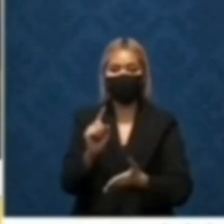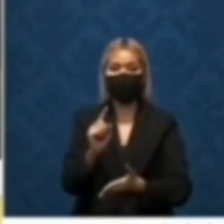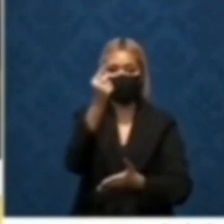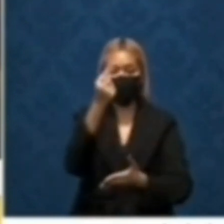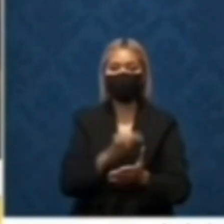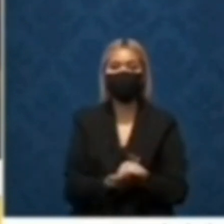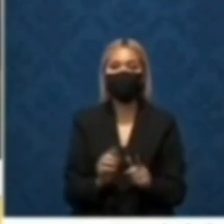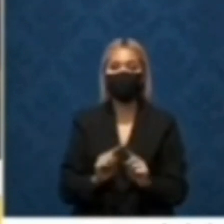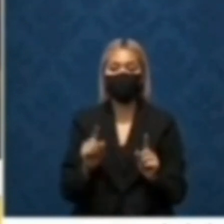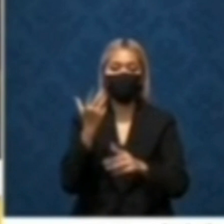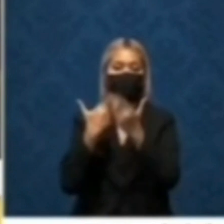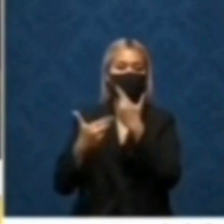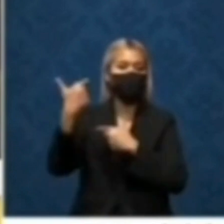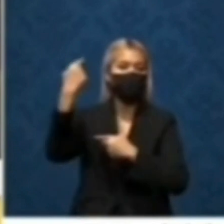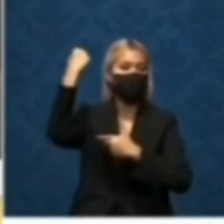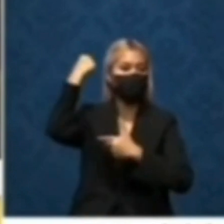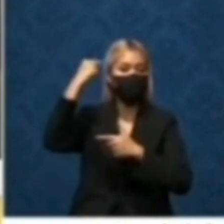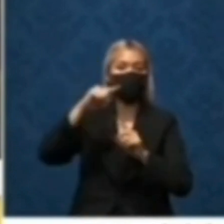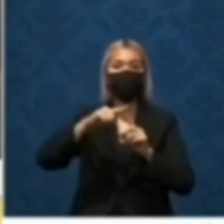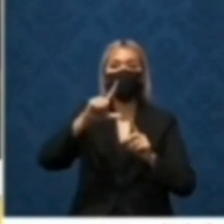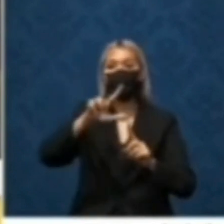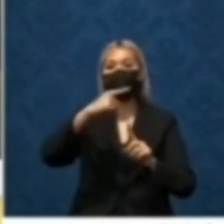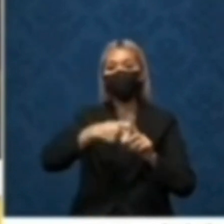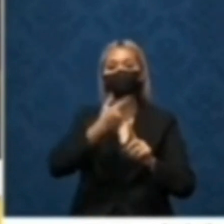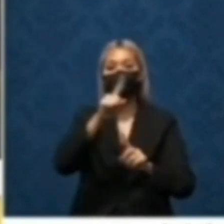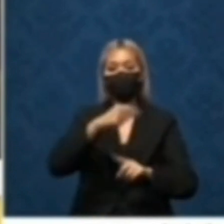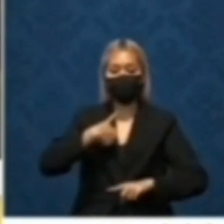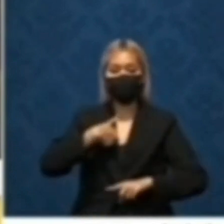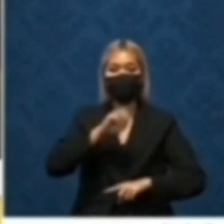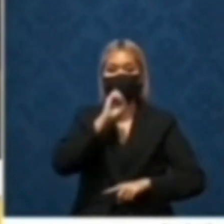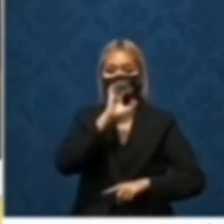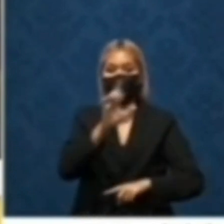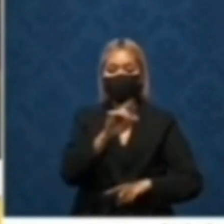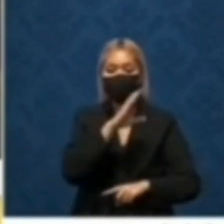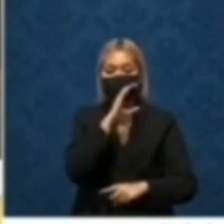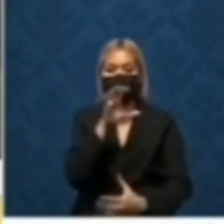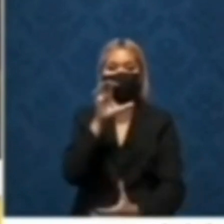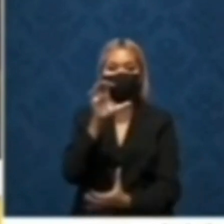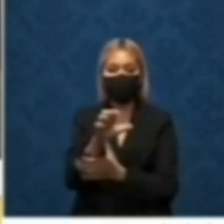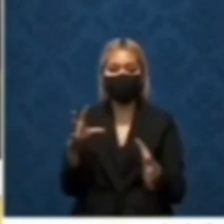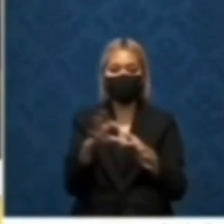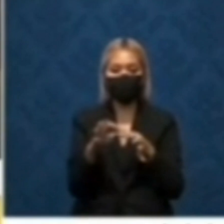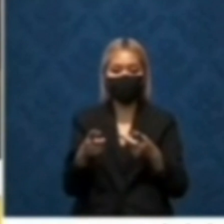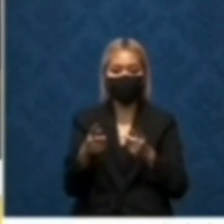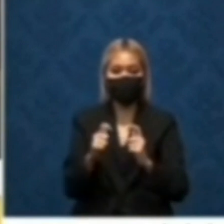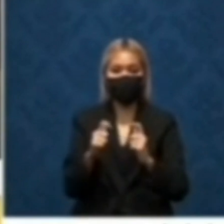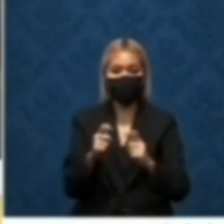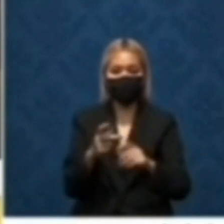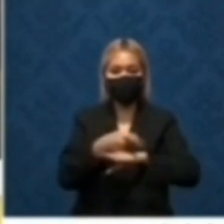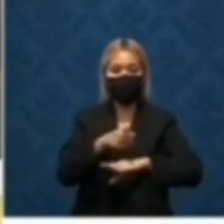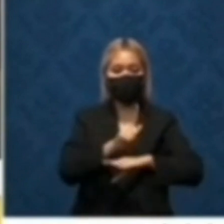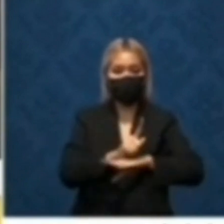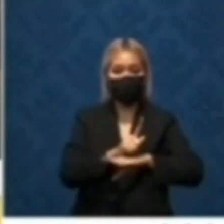คะแนนใหม่ฉะนั้นวันนั้นพวกผมเองยืนยันโดยตลอดครับว่าไม่มีข้อบังคับใดๆที่อนุญาตให้ท่านประธาน